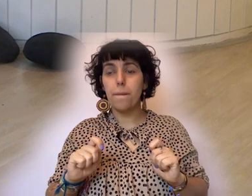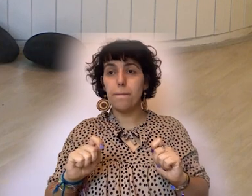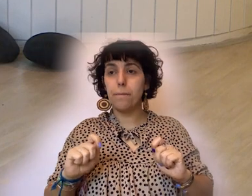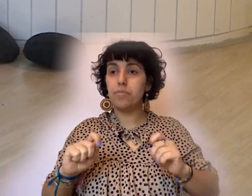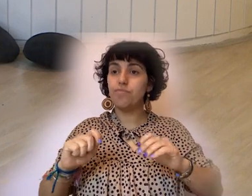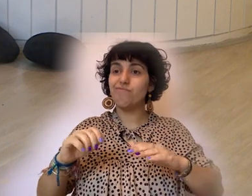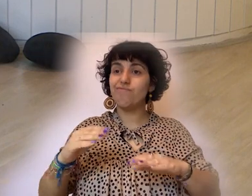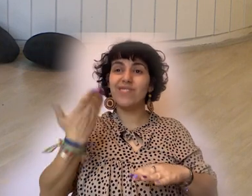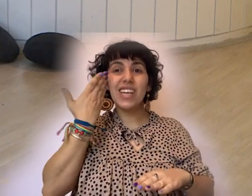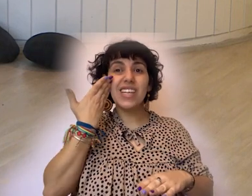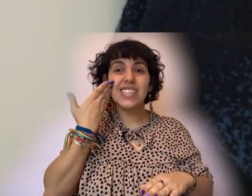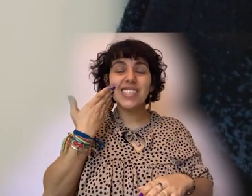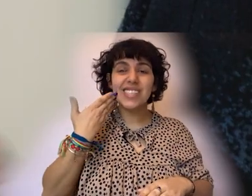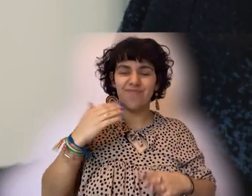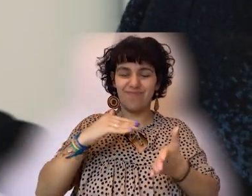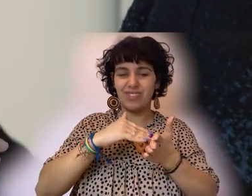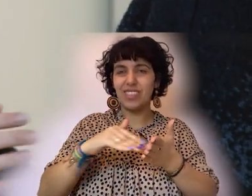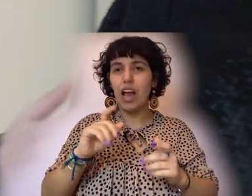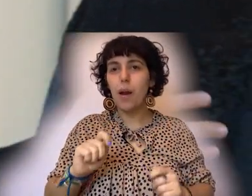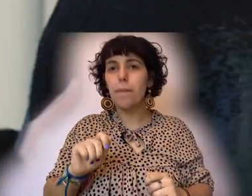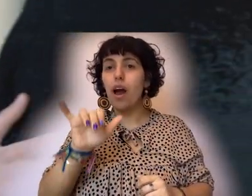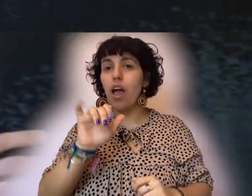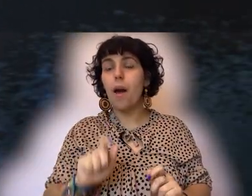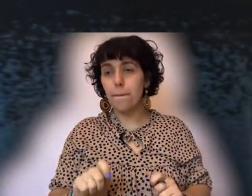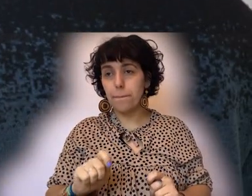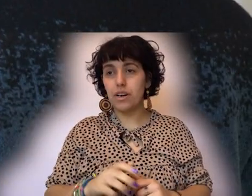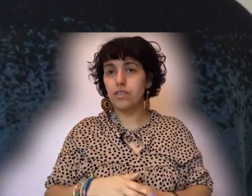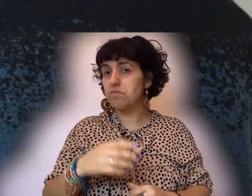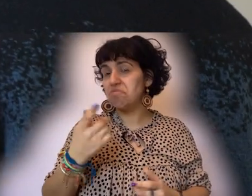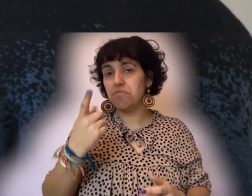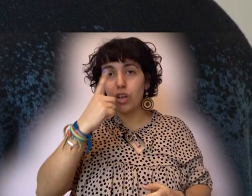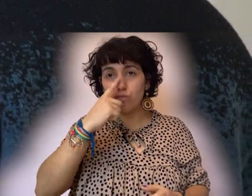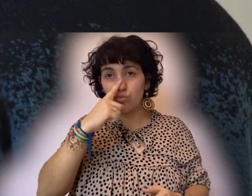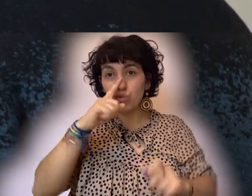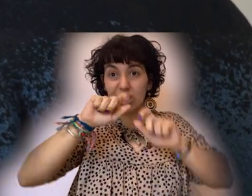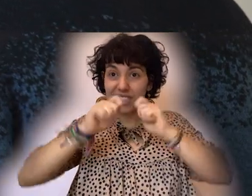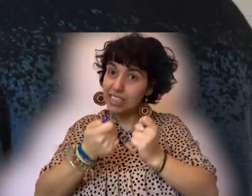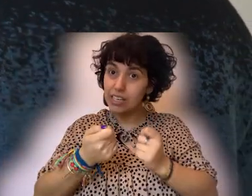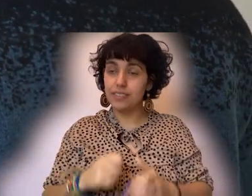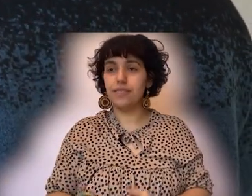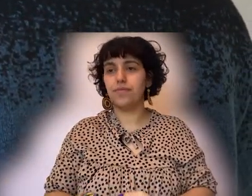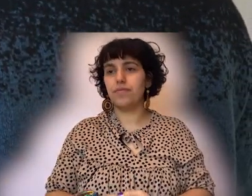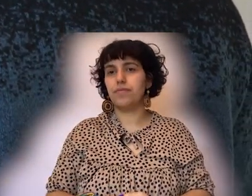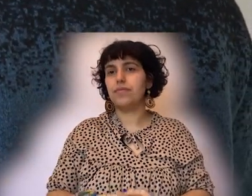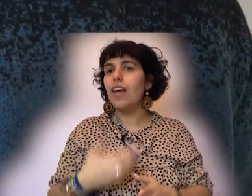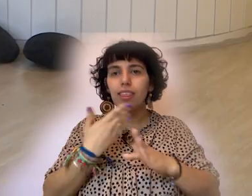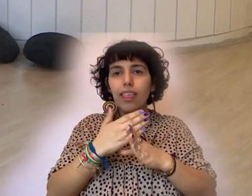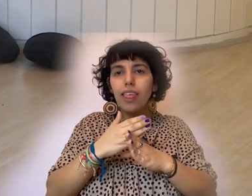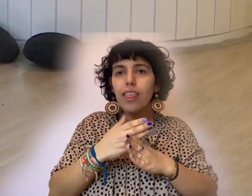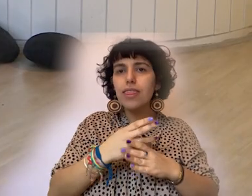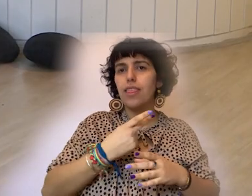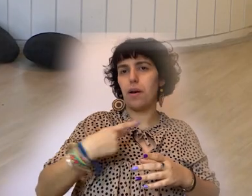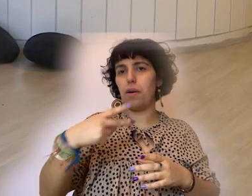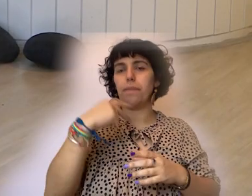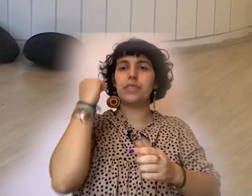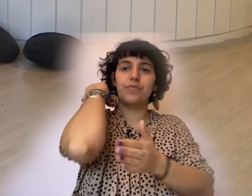vuruş Aslında çizgir seklimiz çok sert ve Aslında çalmış olup Onu da göstereyim Ben şu şekilde bir vuruştan bahsediyoruz dirsekle ama